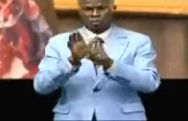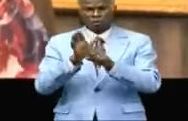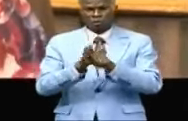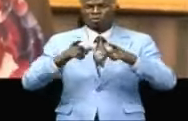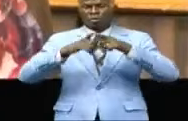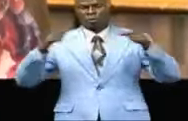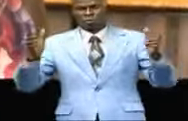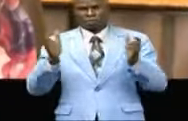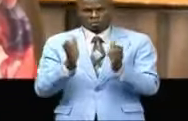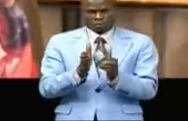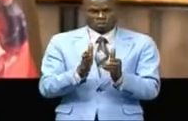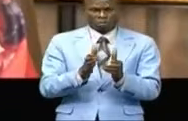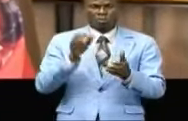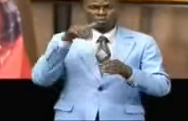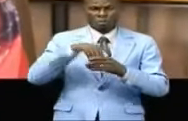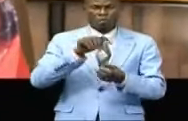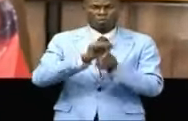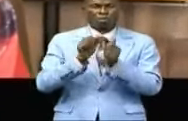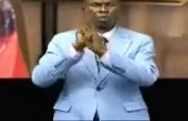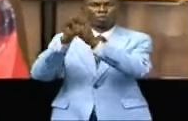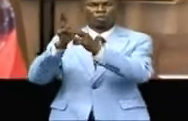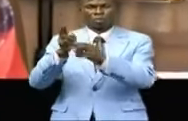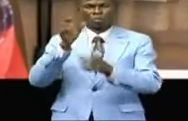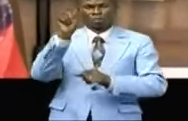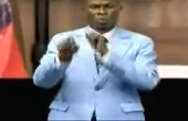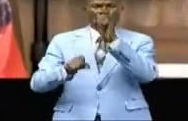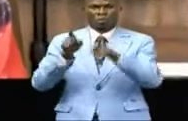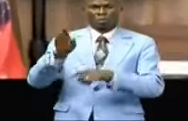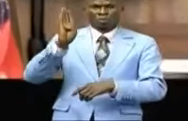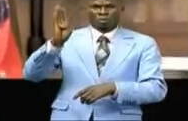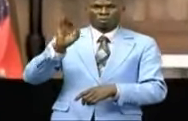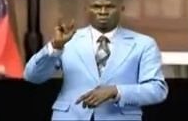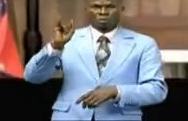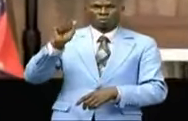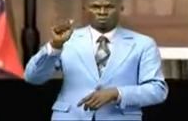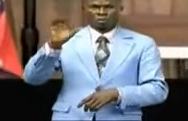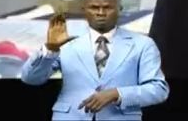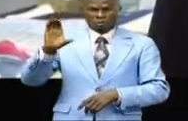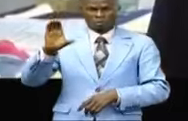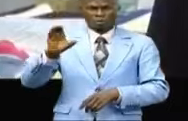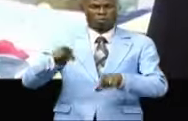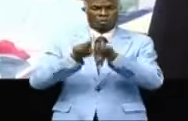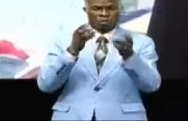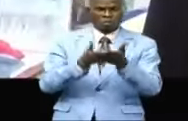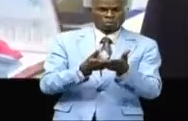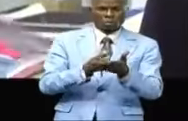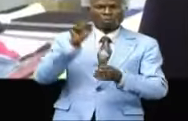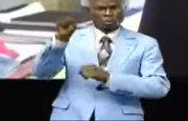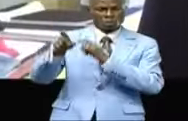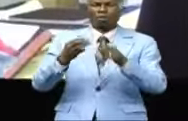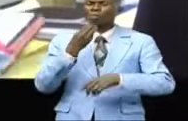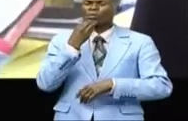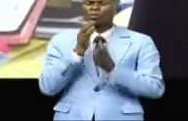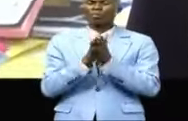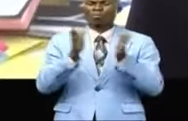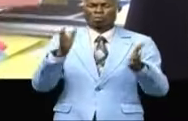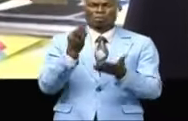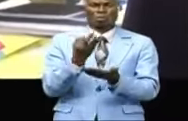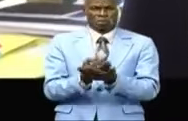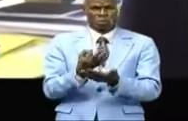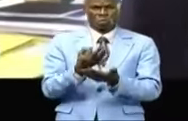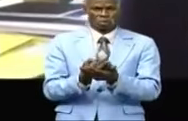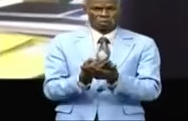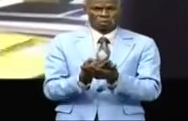Mécréco. Au sujet du rapport de l'audit de la BIAC en liquidation, l'audit réalisé par l'Inspection générale des